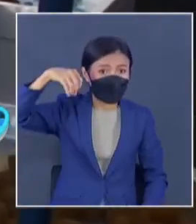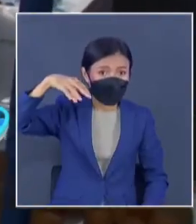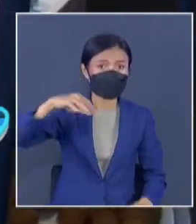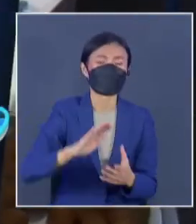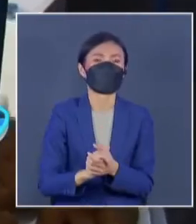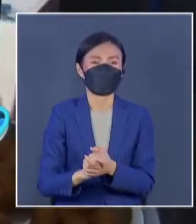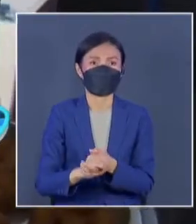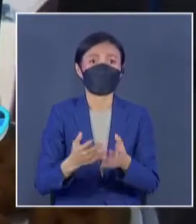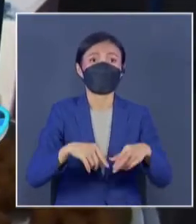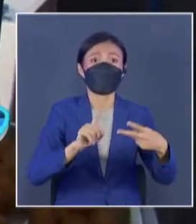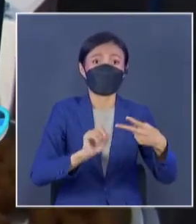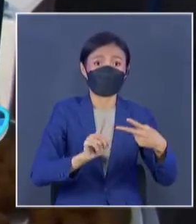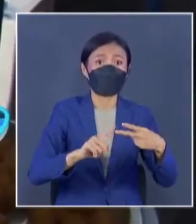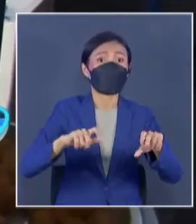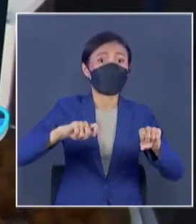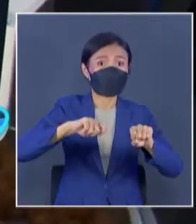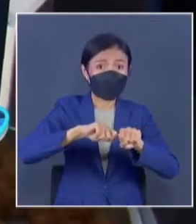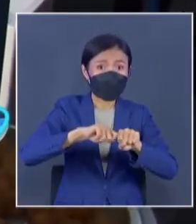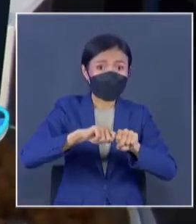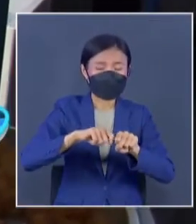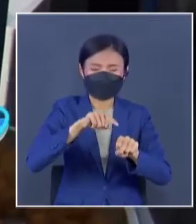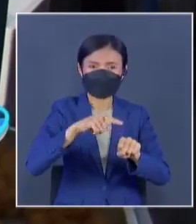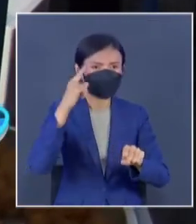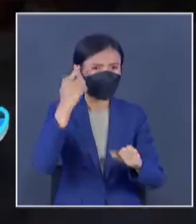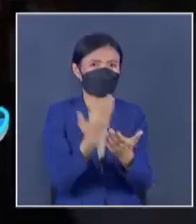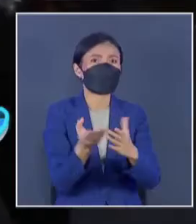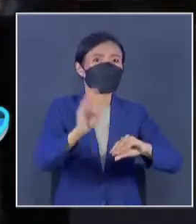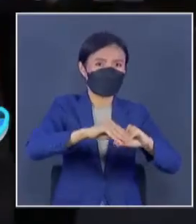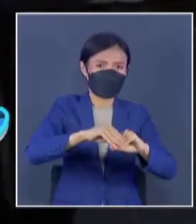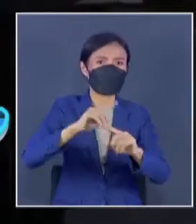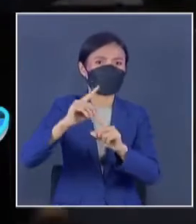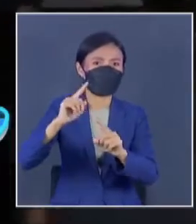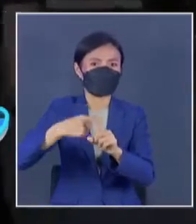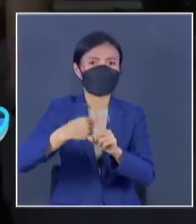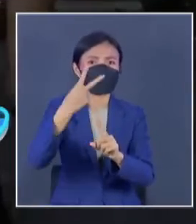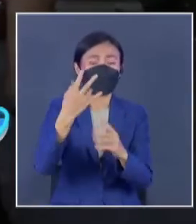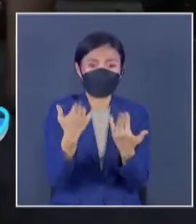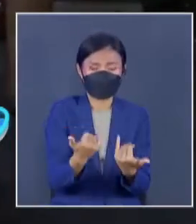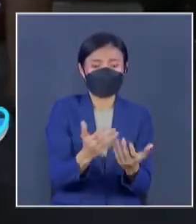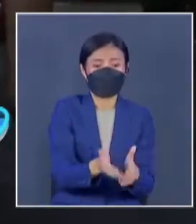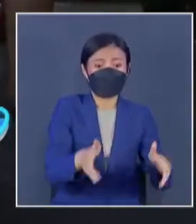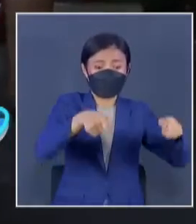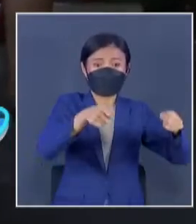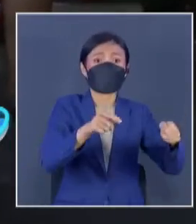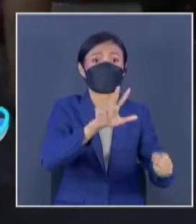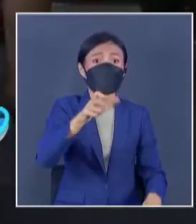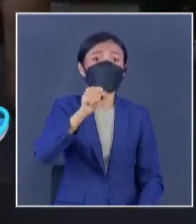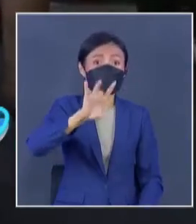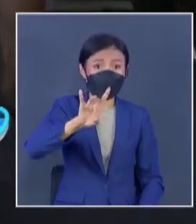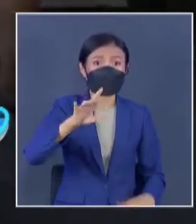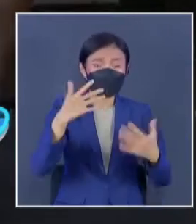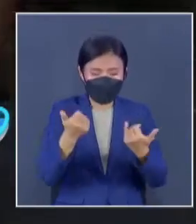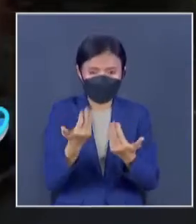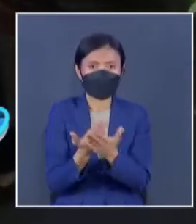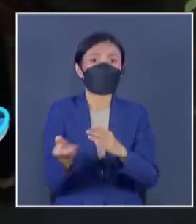งต้มคาดว่าจะปรับขึ้นช่วงเดือนกุมภาพันธ์จากปัจจุบันอยู่ที่ถังละ318บาทโดยจะปรับขึ้นแบบขั้นบัน